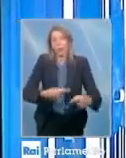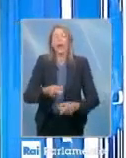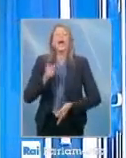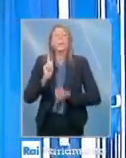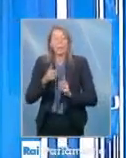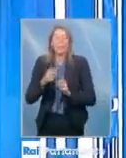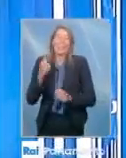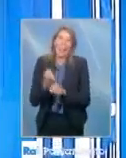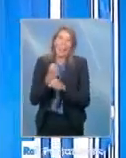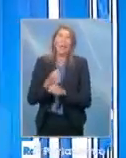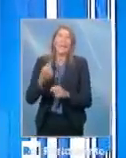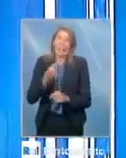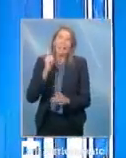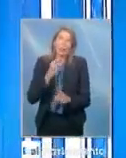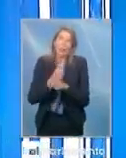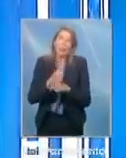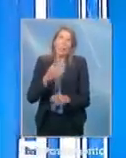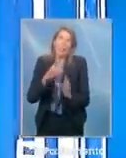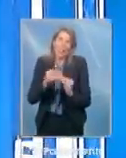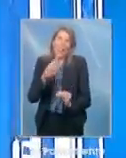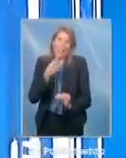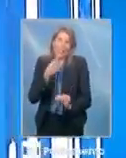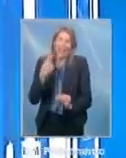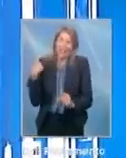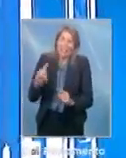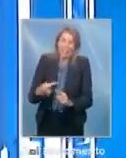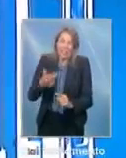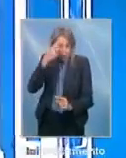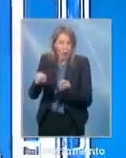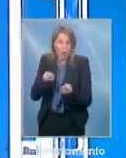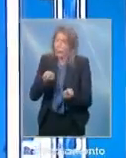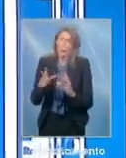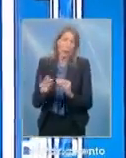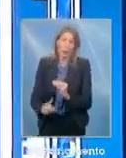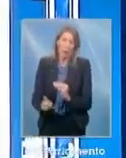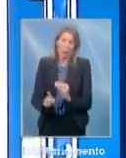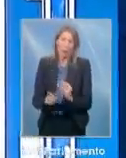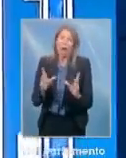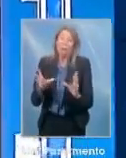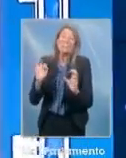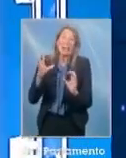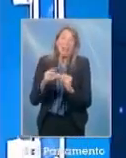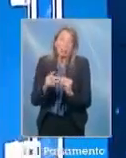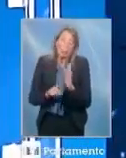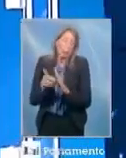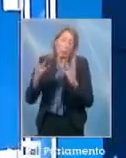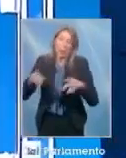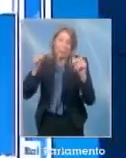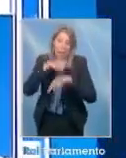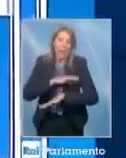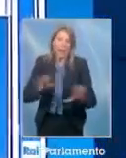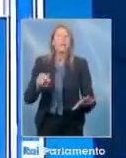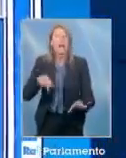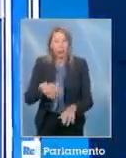ha governato fin qui e non sono state fatte, sono state assolutamente inefficaci per questo sistema. Il problema è sempre il solito, vogliamo